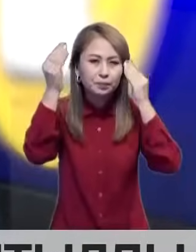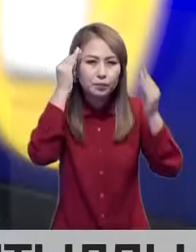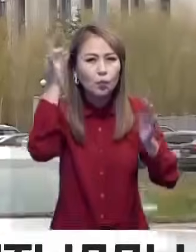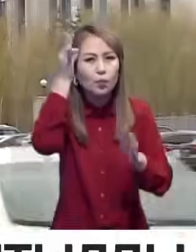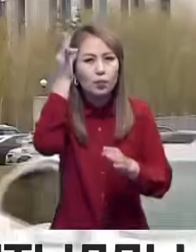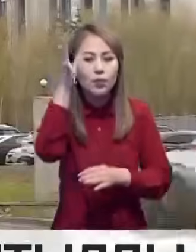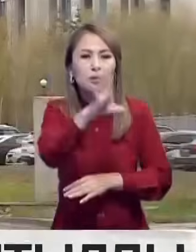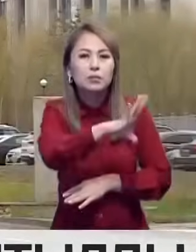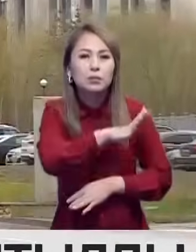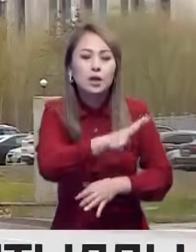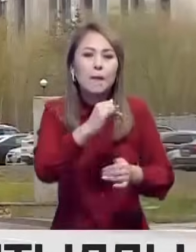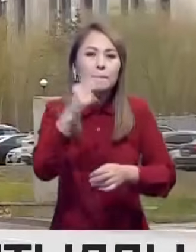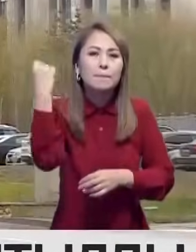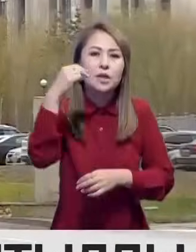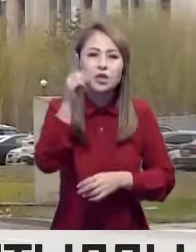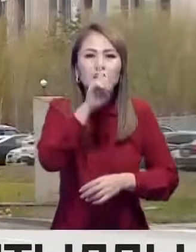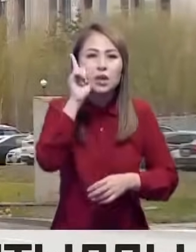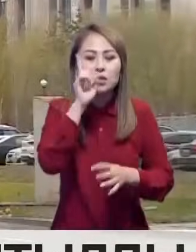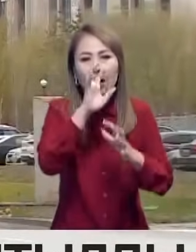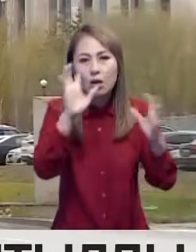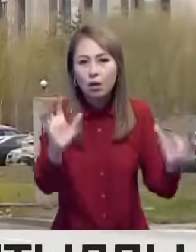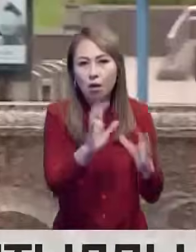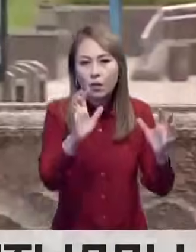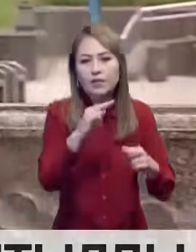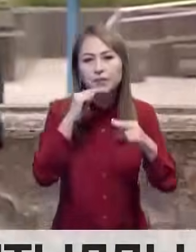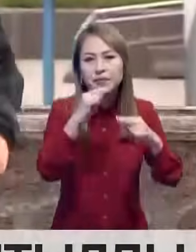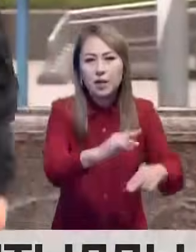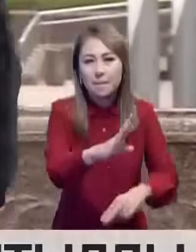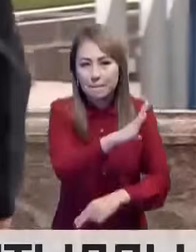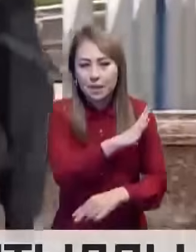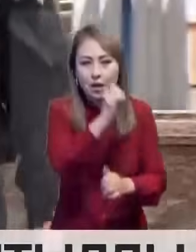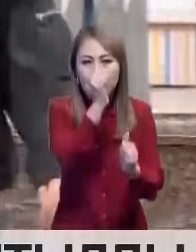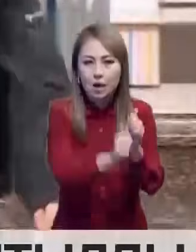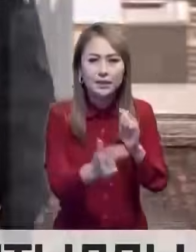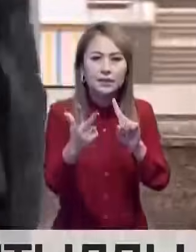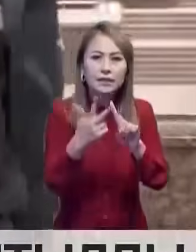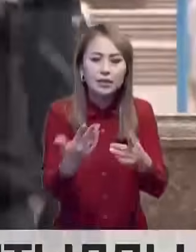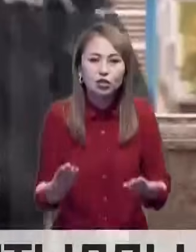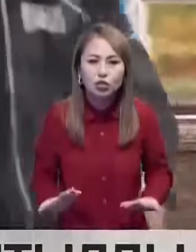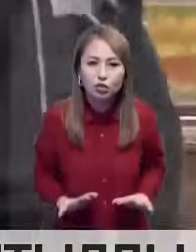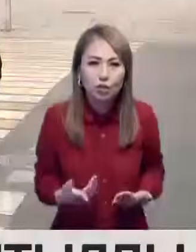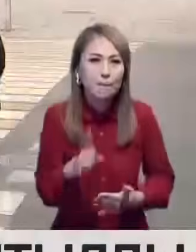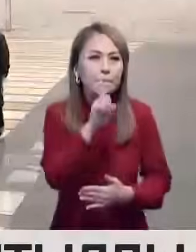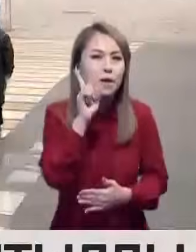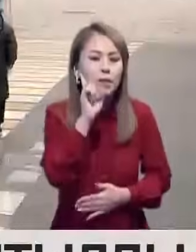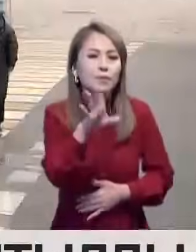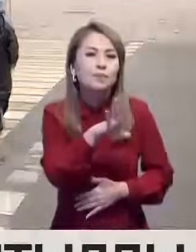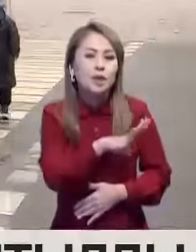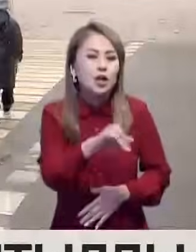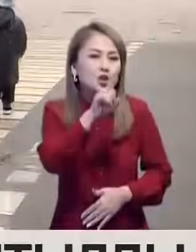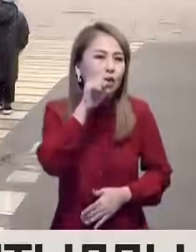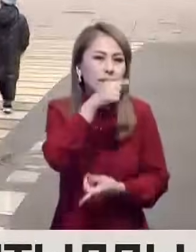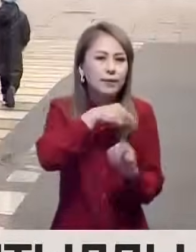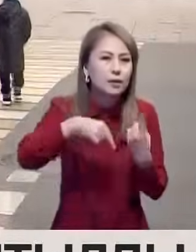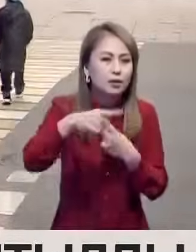ескерілді. Президент жастарға қамқорлық жасауға ерекше назар аударды. Бүгінде елдегі әрбір үшінші тұрғын жастар санатында. Бұл тұрғыда жас